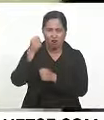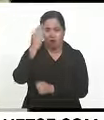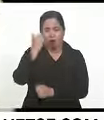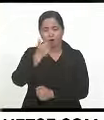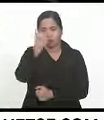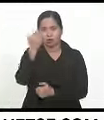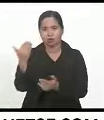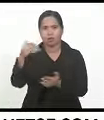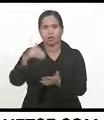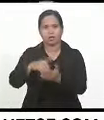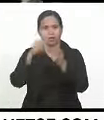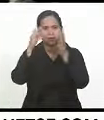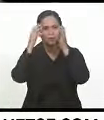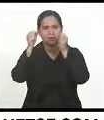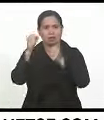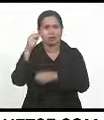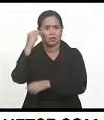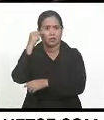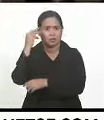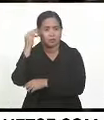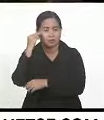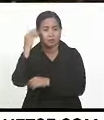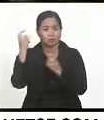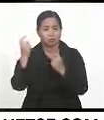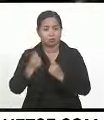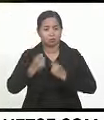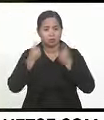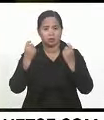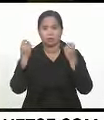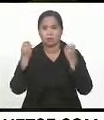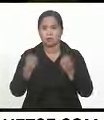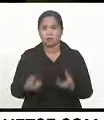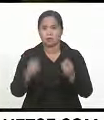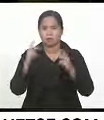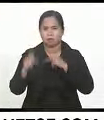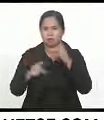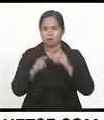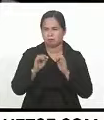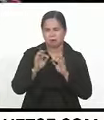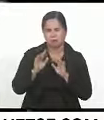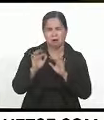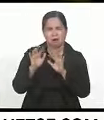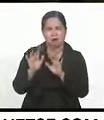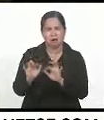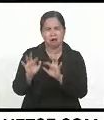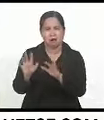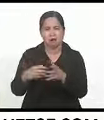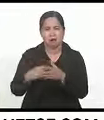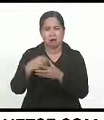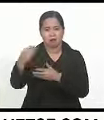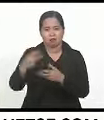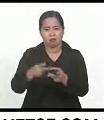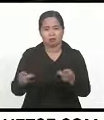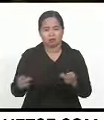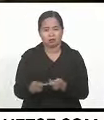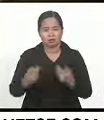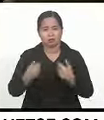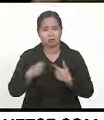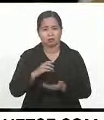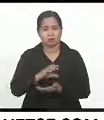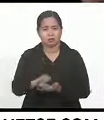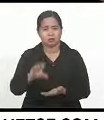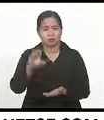muli ni Nicolas Maduro. Libo-libong Venezuelans ang dumagsa sa mga kalye ng Caracas, nakabisera ng